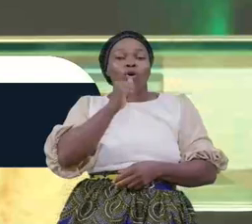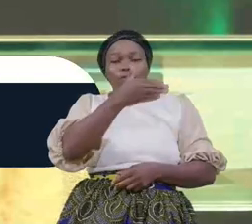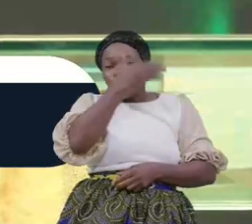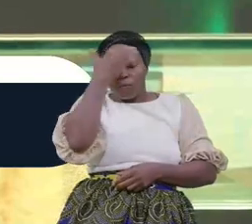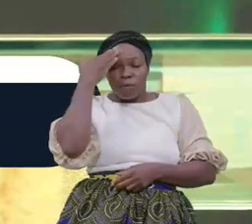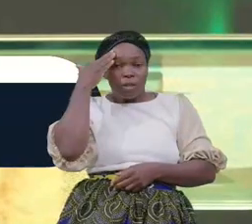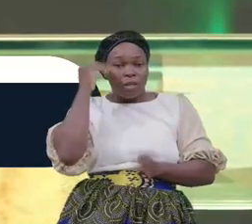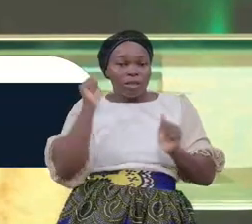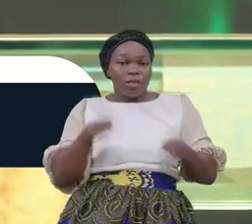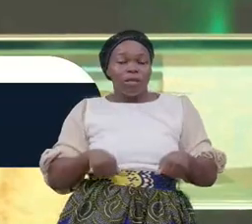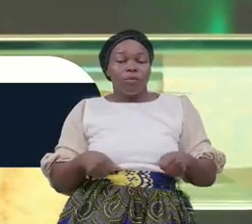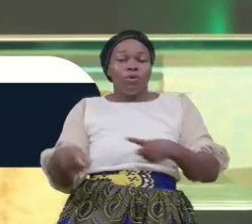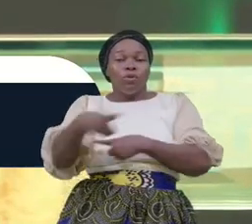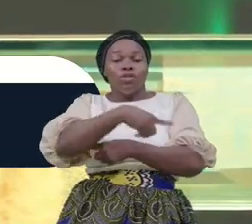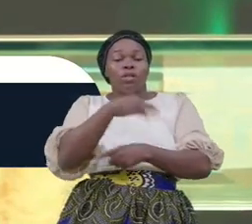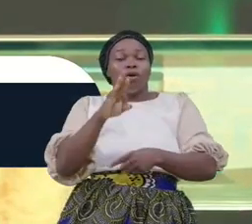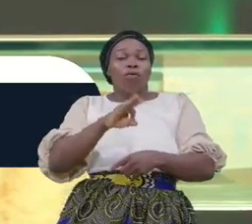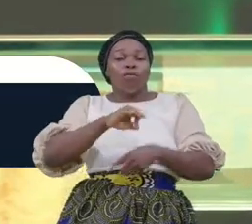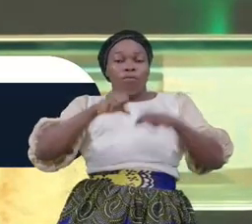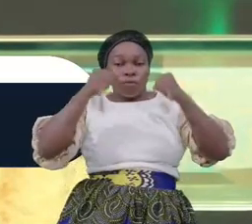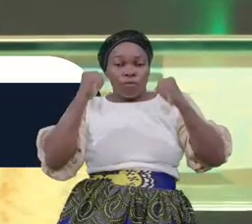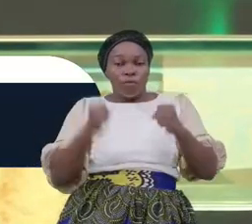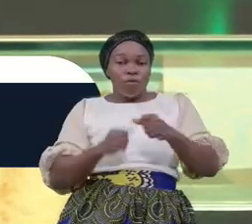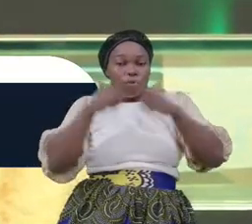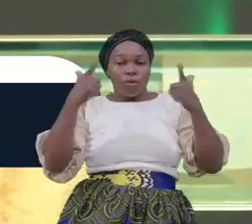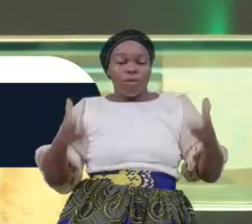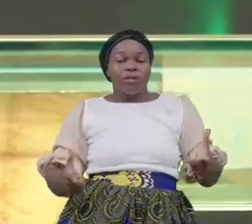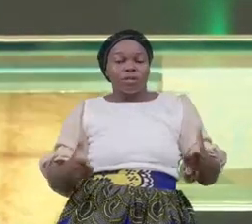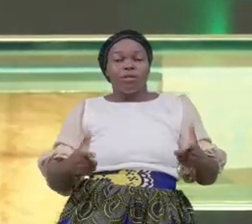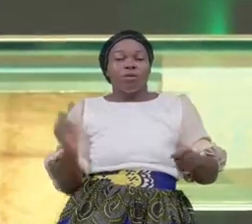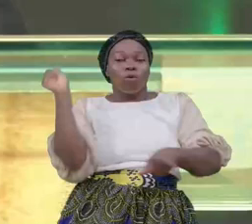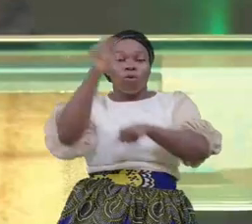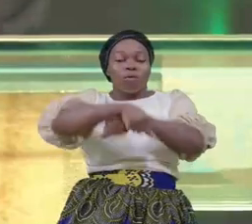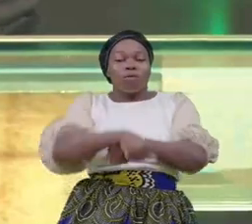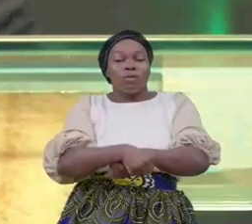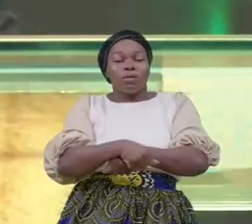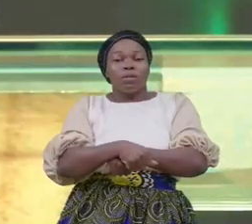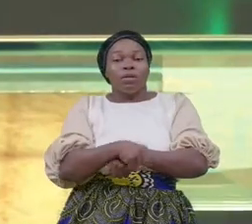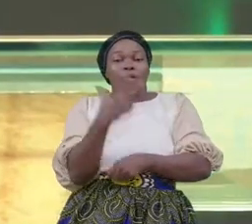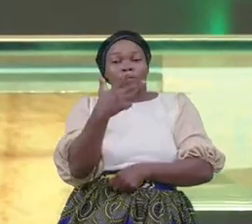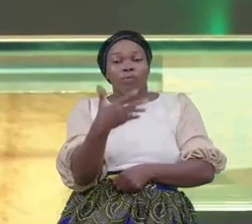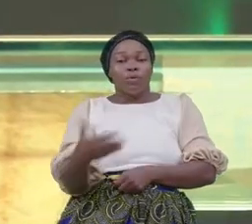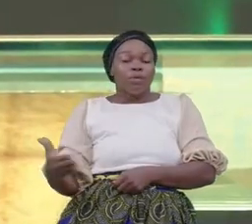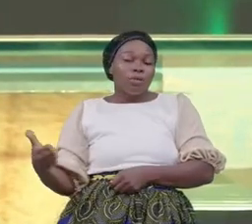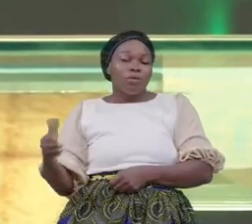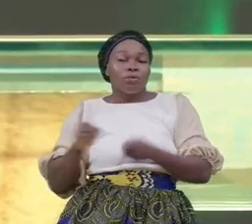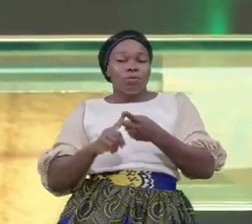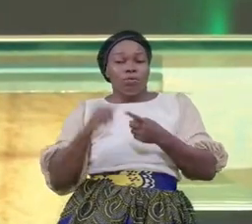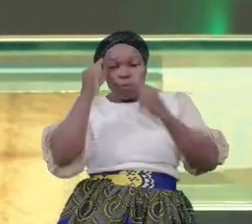Un jour inoubliable de la conquête surnaturelle. Nous allons voir trois points.